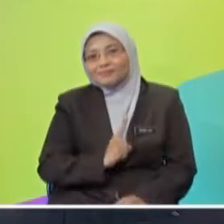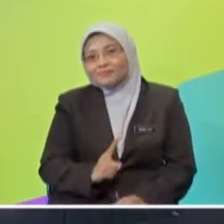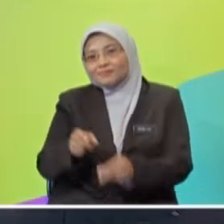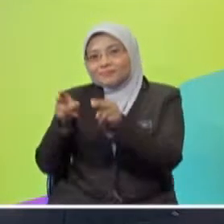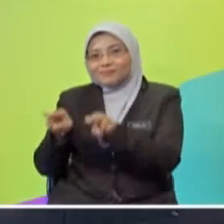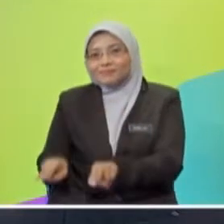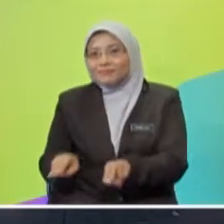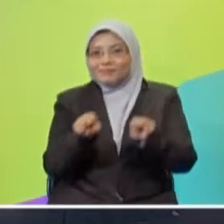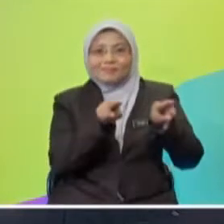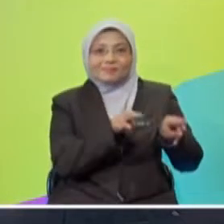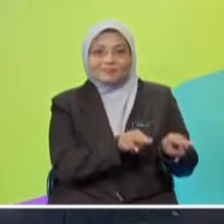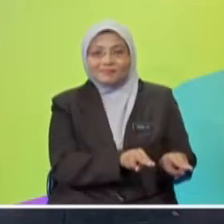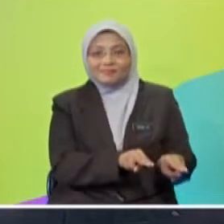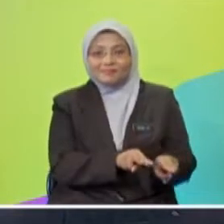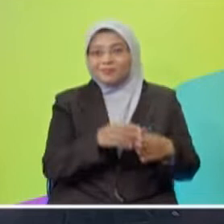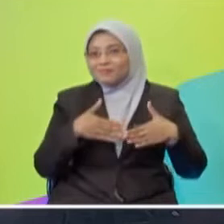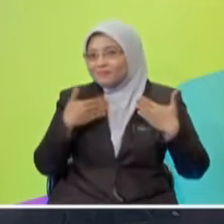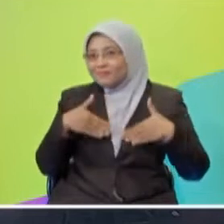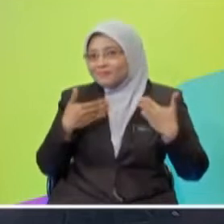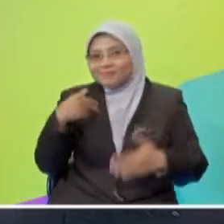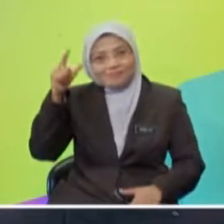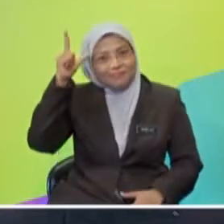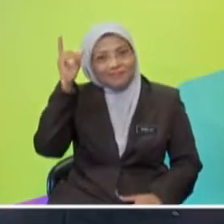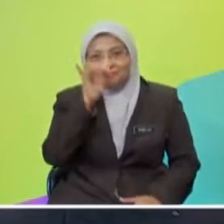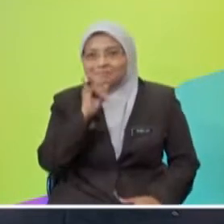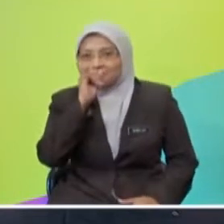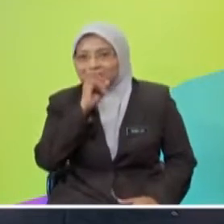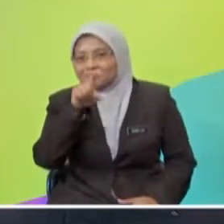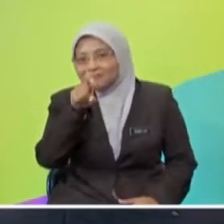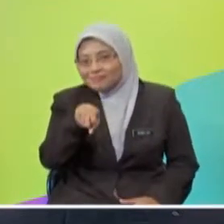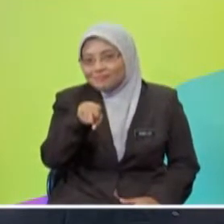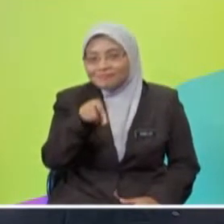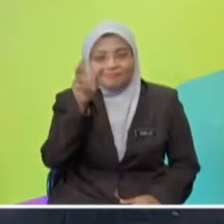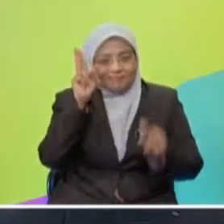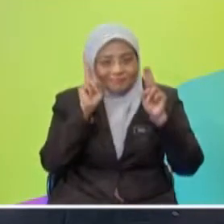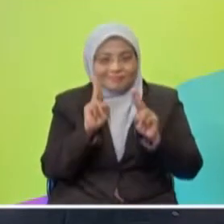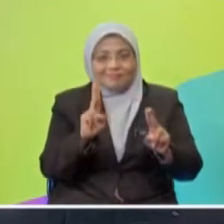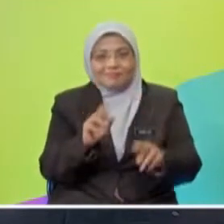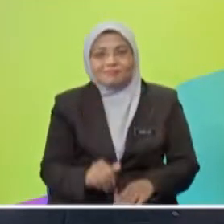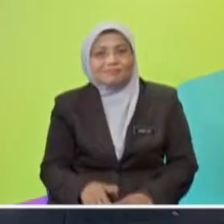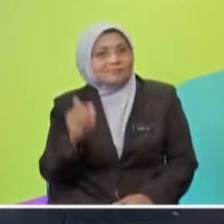hijrah seronoh akhirnya ini masih langgeng tau